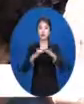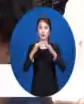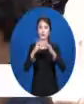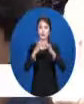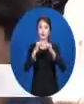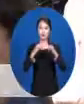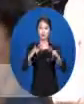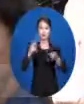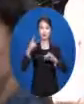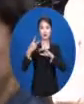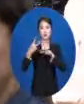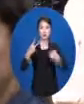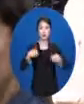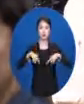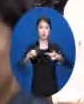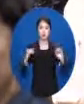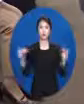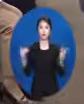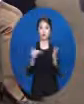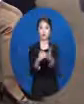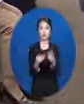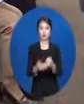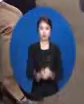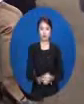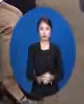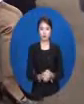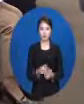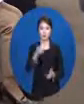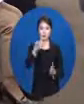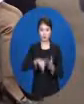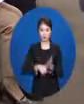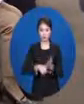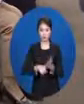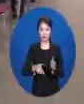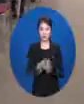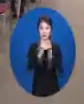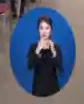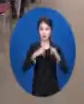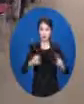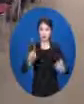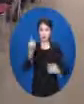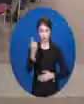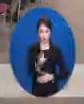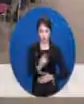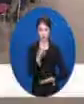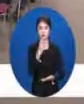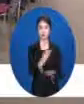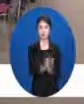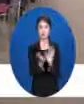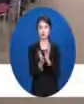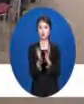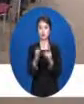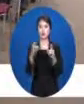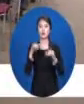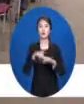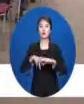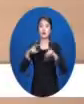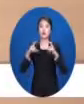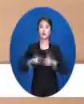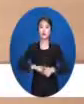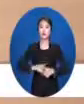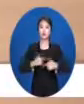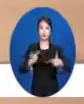관계자 등 200여 명이 참석했는데요. 이날 발대식에 참여한 시민들은 천안시 국회의원 선거구